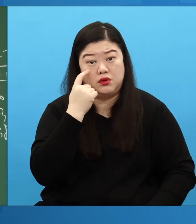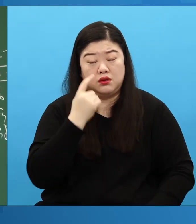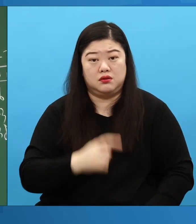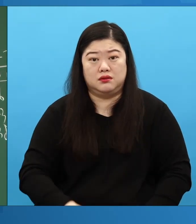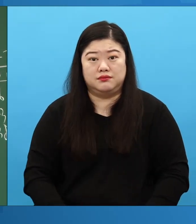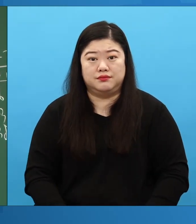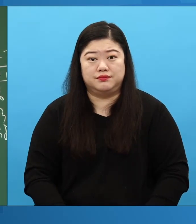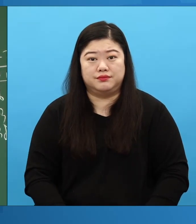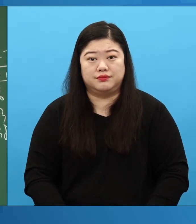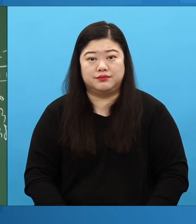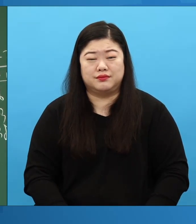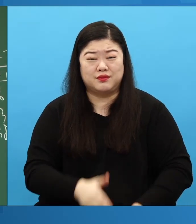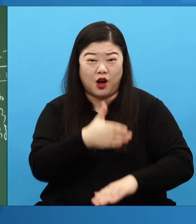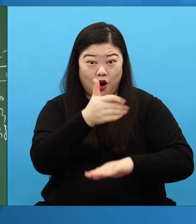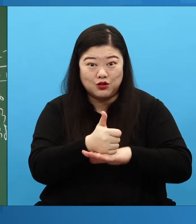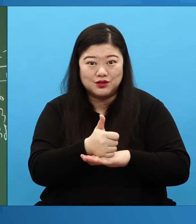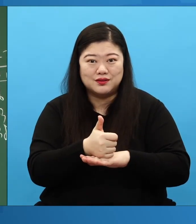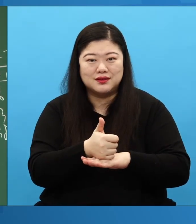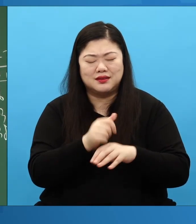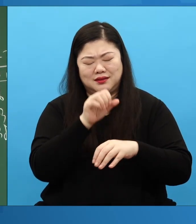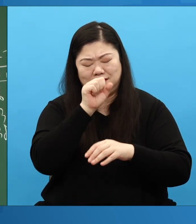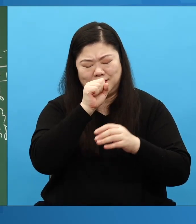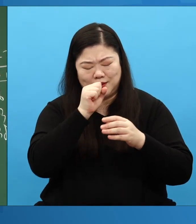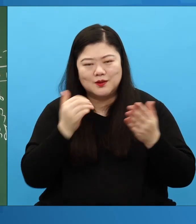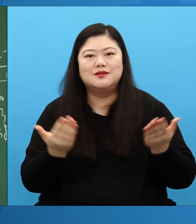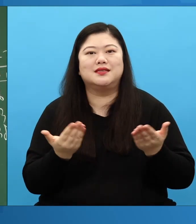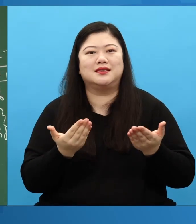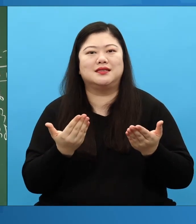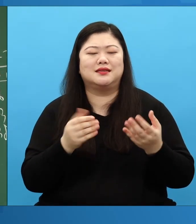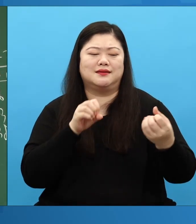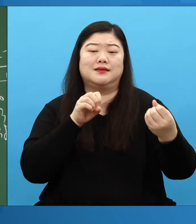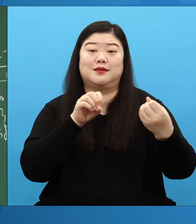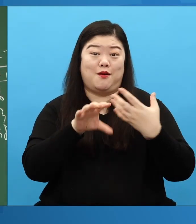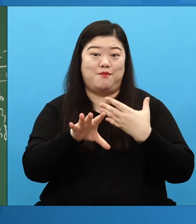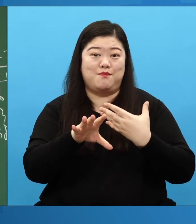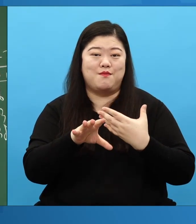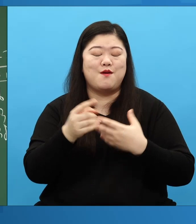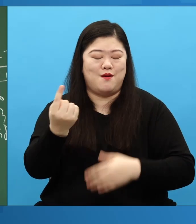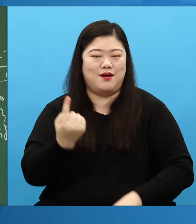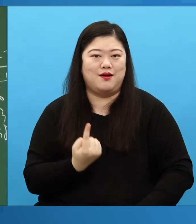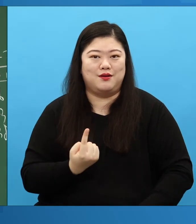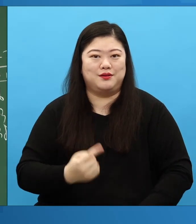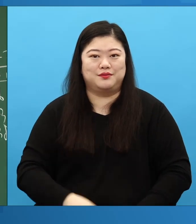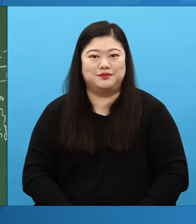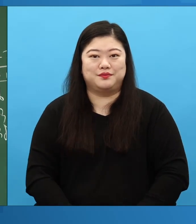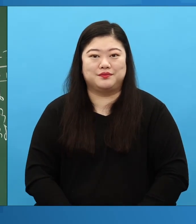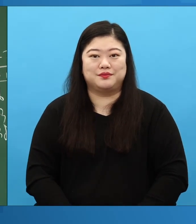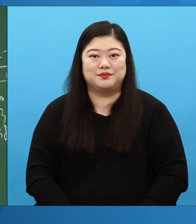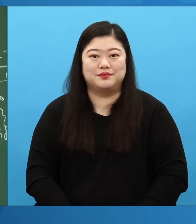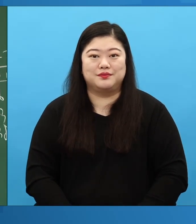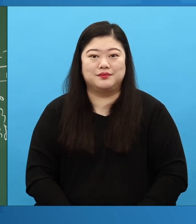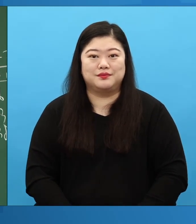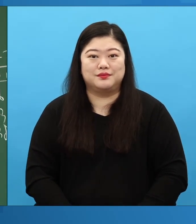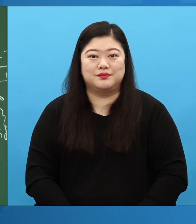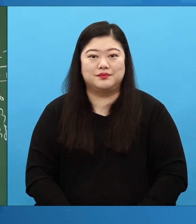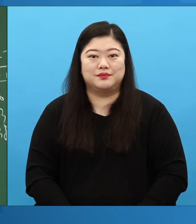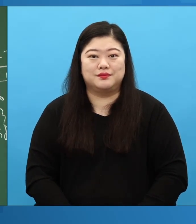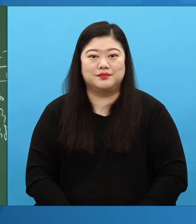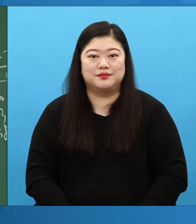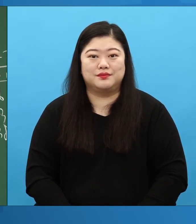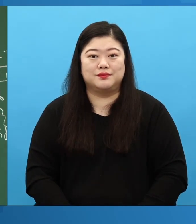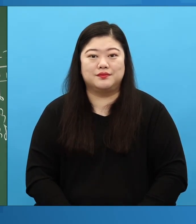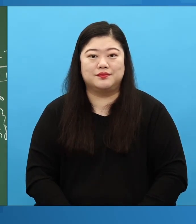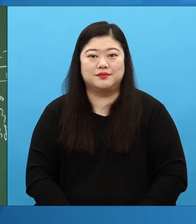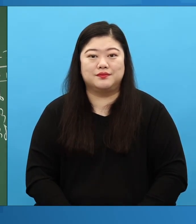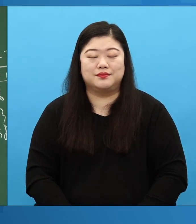틀림없는 놀라운 일이 일어납니다. Absolutely, you'll see these answers are so shocking for you. 나는 이게 한 40년, 30년